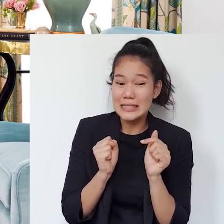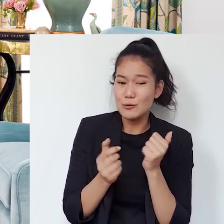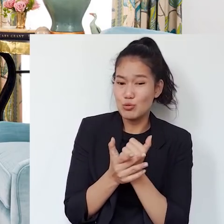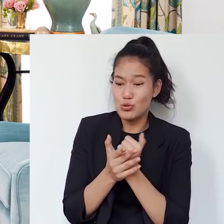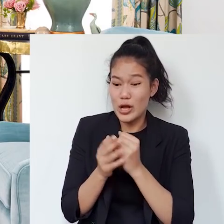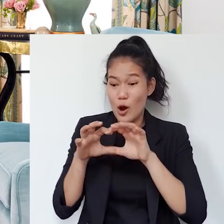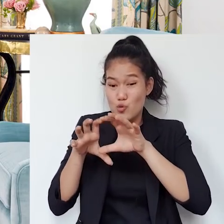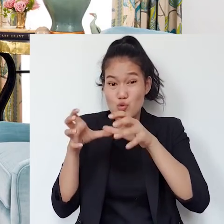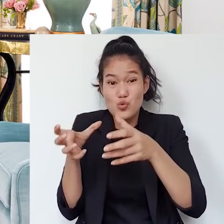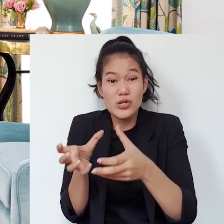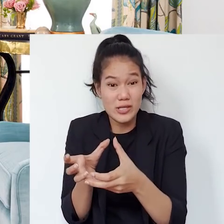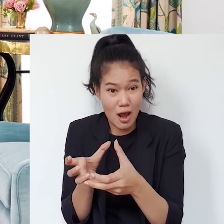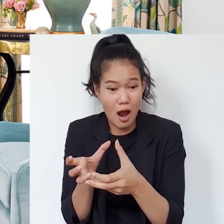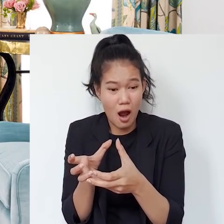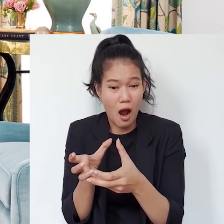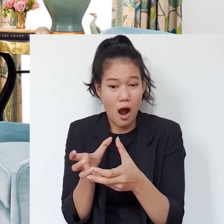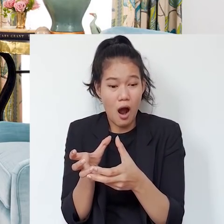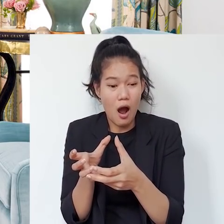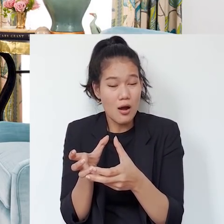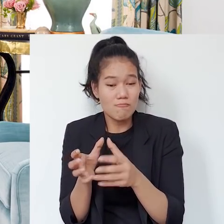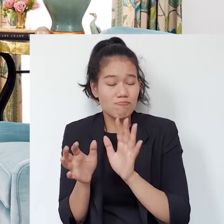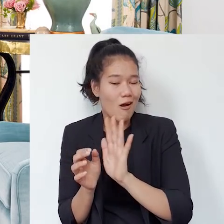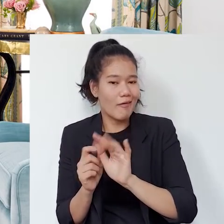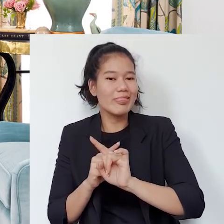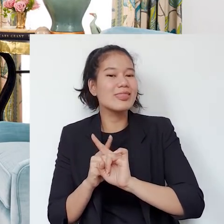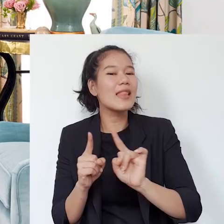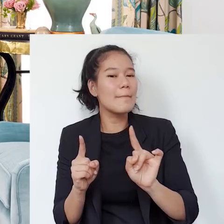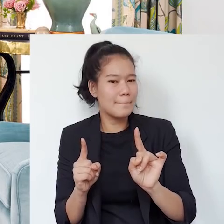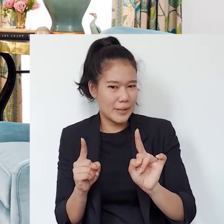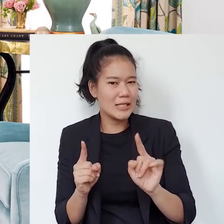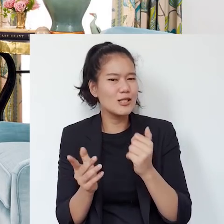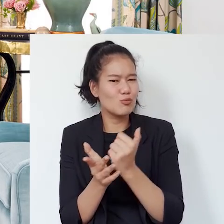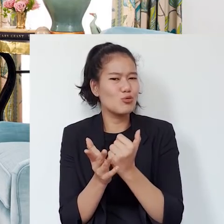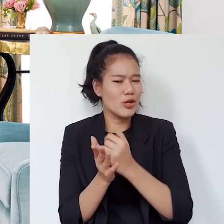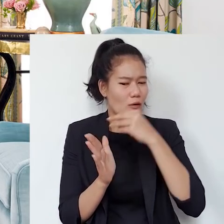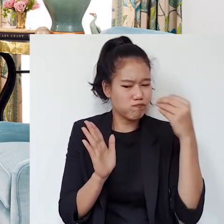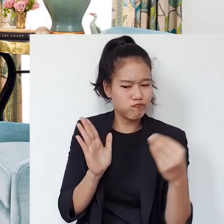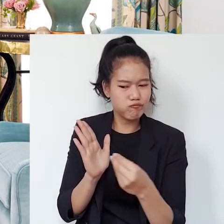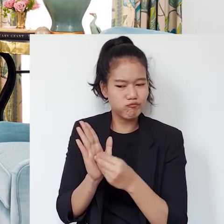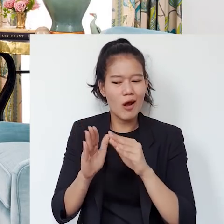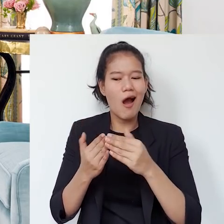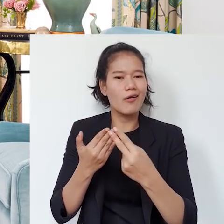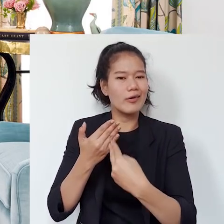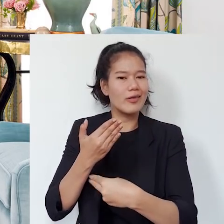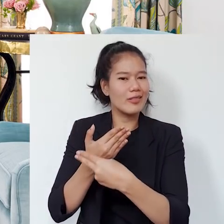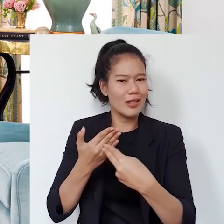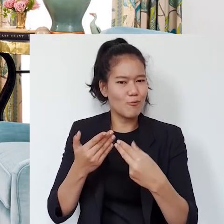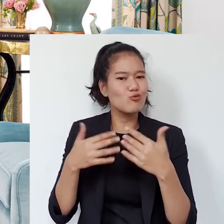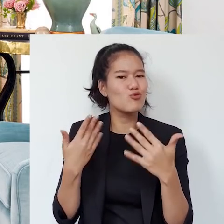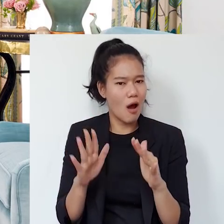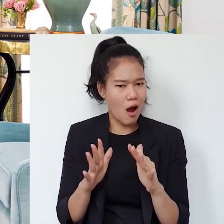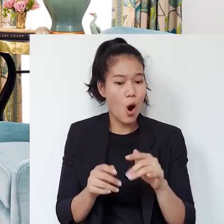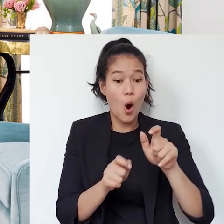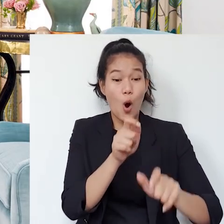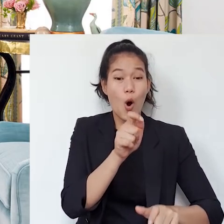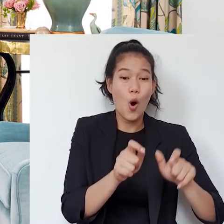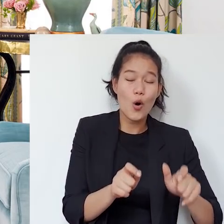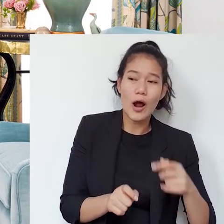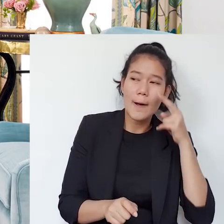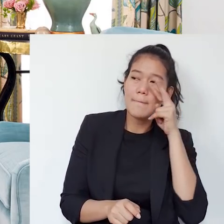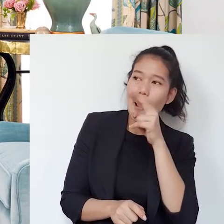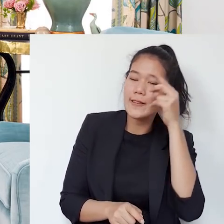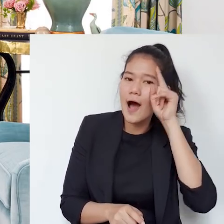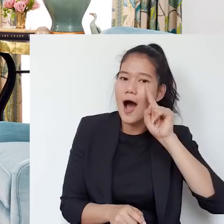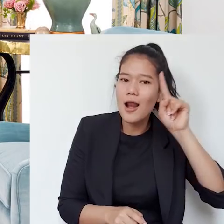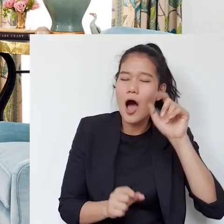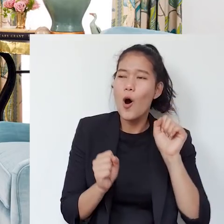duniawi yang kita masuk-masukkan ke gereja begitu, enggak. Tetapi ini sudah ada di dalam Alkitab sendiri. Orang kagum kepada Allah,